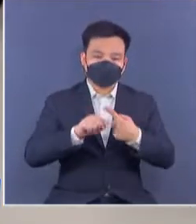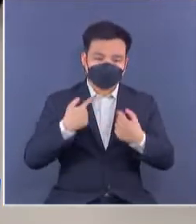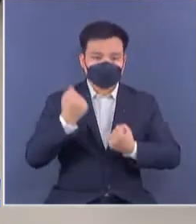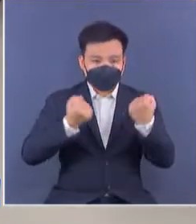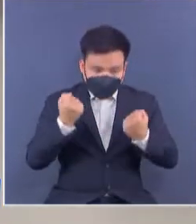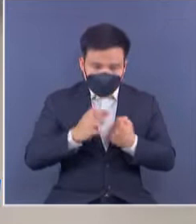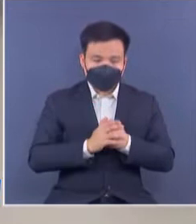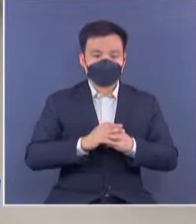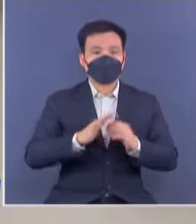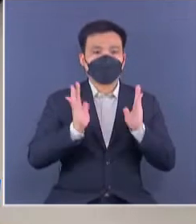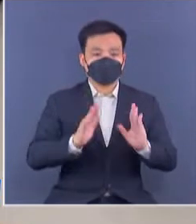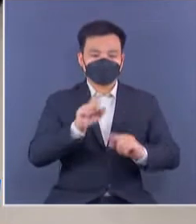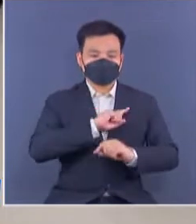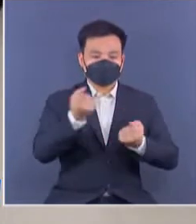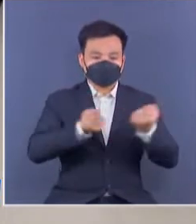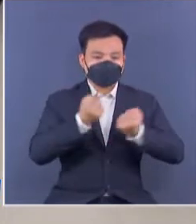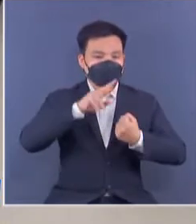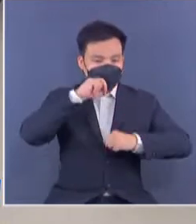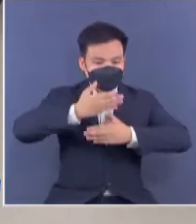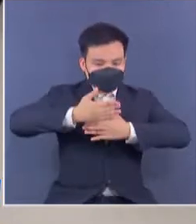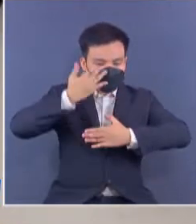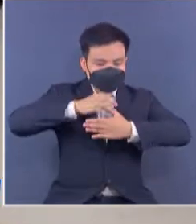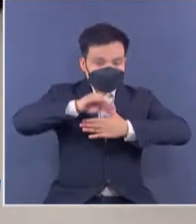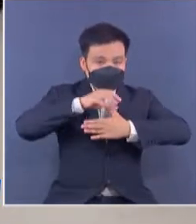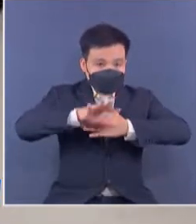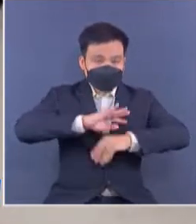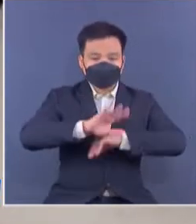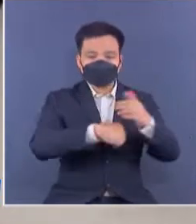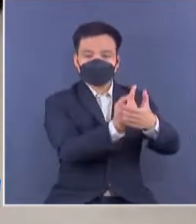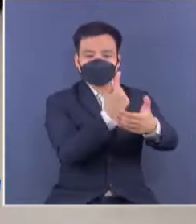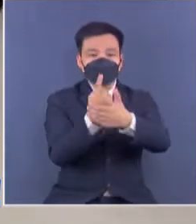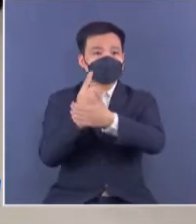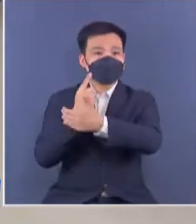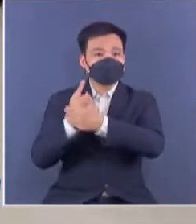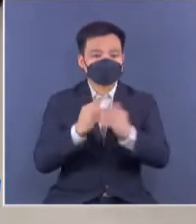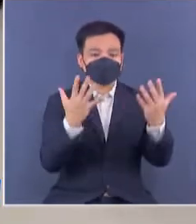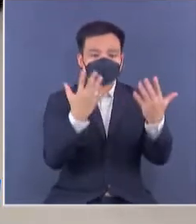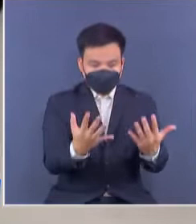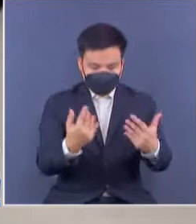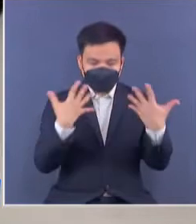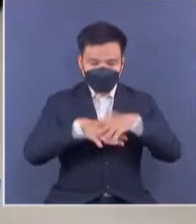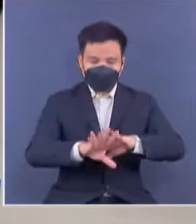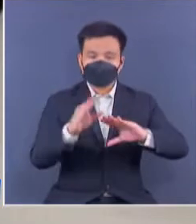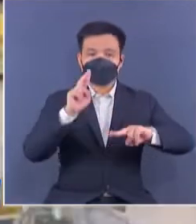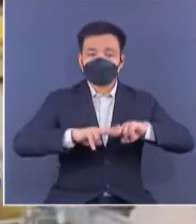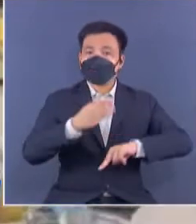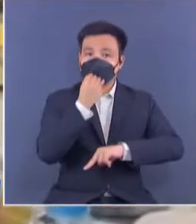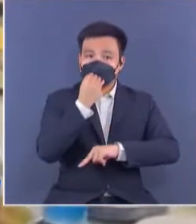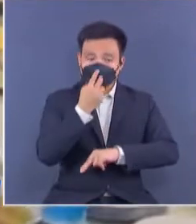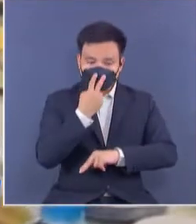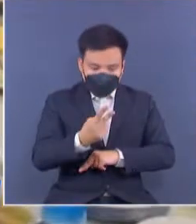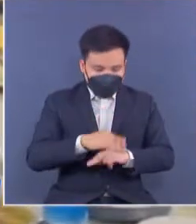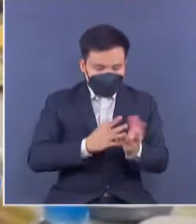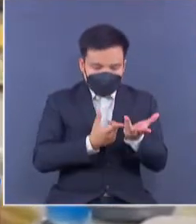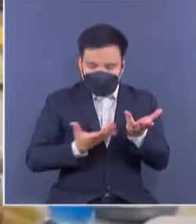ฝ่ายระบายน้ำก็เป็นบรรยากาศแบบนี้ค่ะเมนูก็คุณทุกครั้งเมนูอะไรที่บางบอนไม่